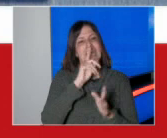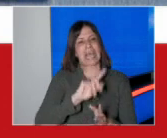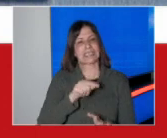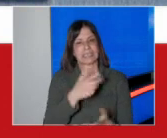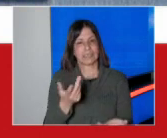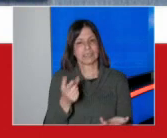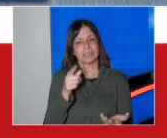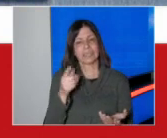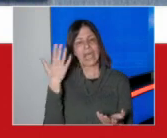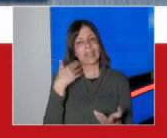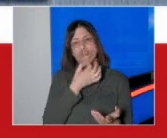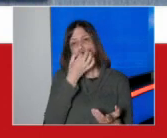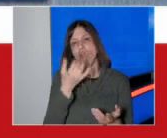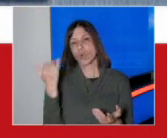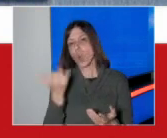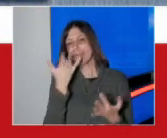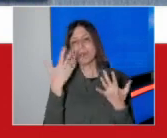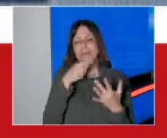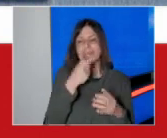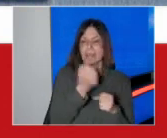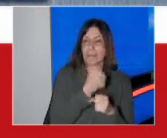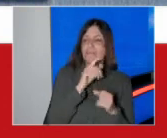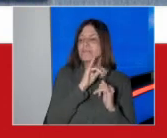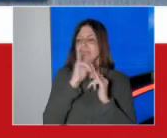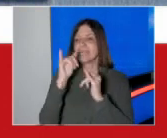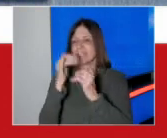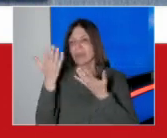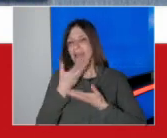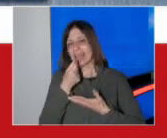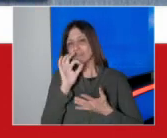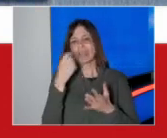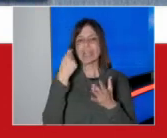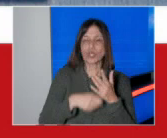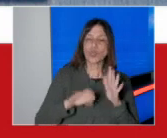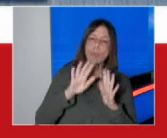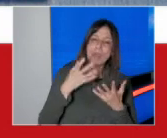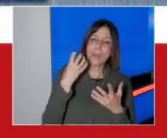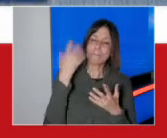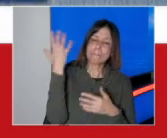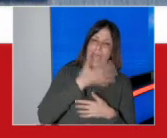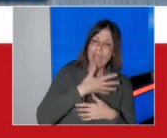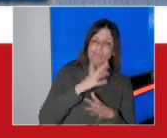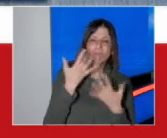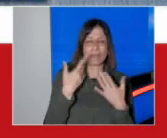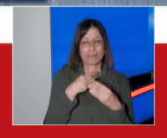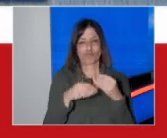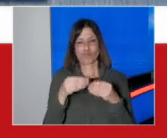הרי זאת הייתה השאלה כל הזמן, כמה ממנו אתה מייצא ומקבל כסף כדי לקנות אולי פחם, ובכמה אתה